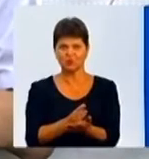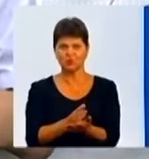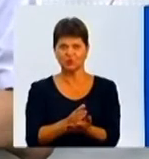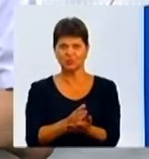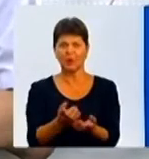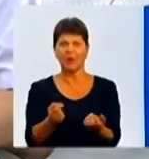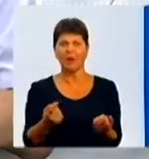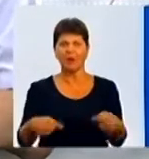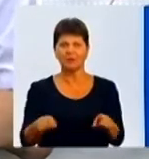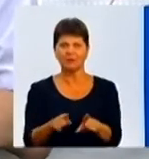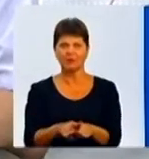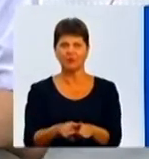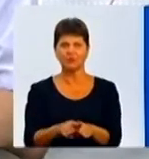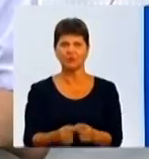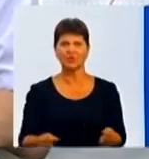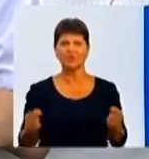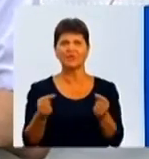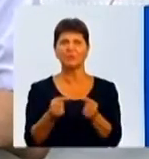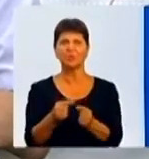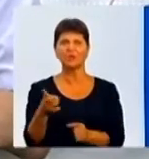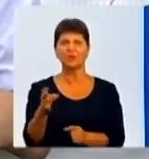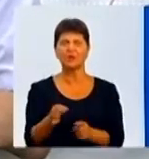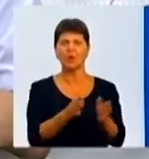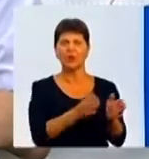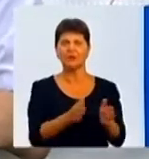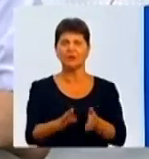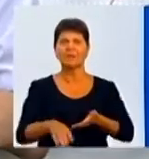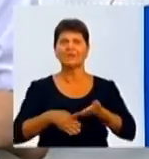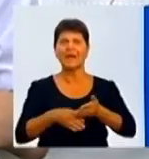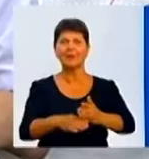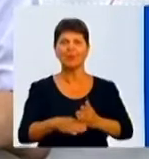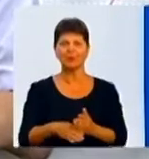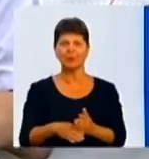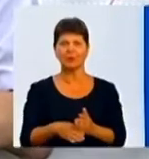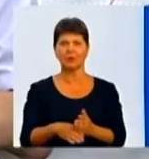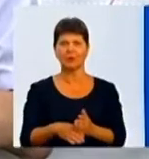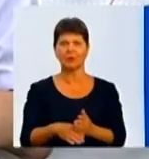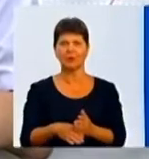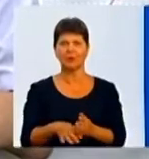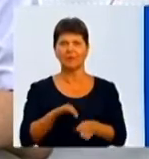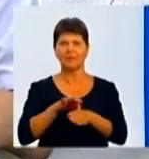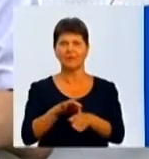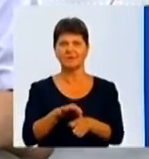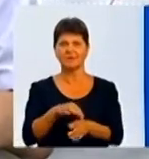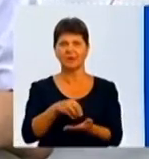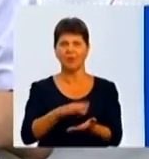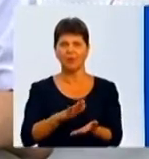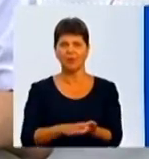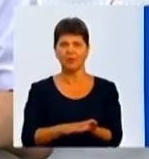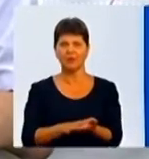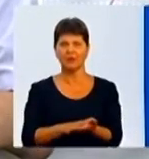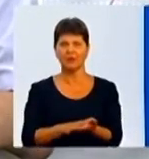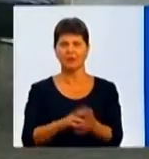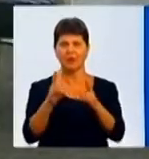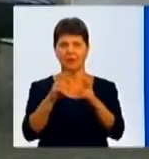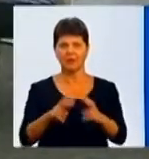також відповідно до вже регламенту взаємодії на нас покладено також вести облік, проводити